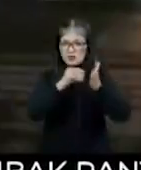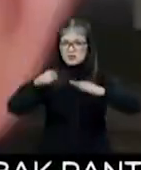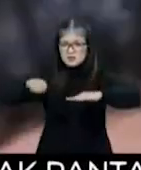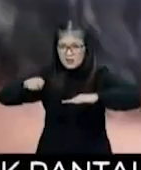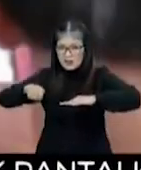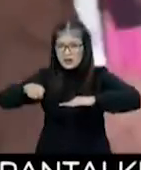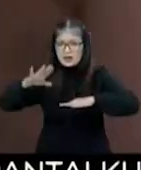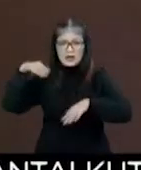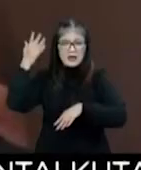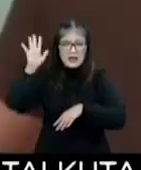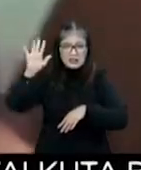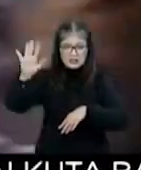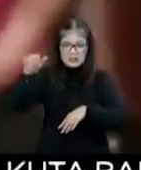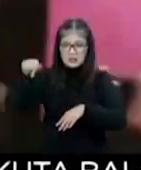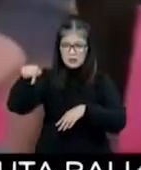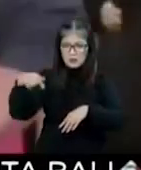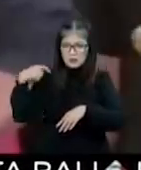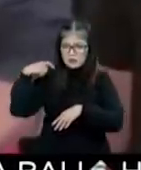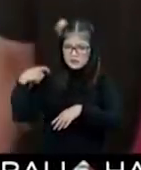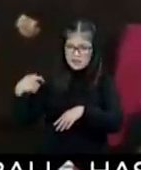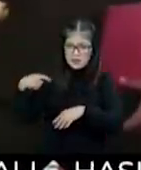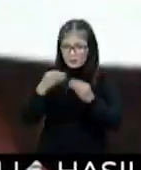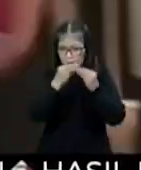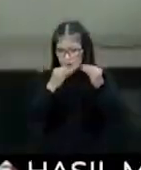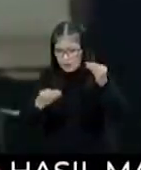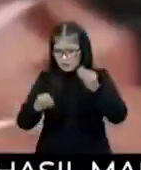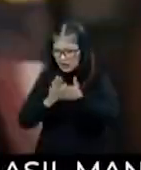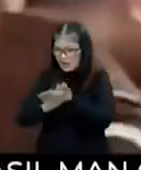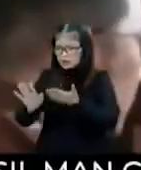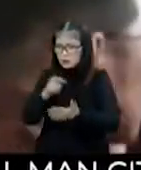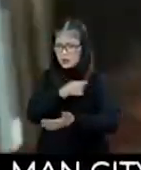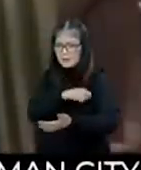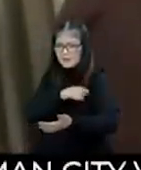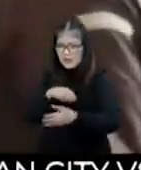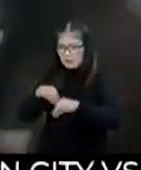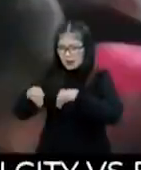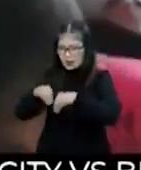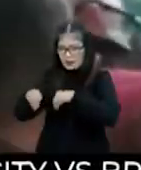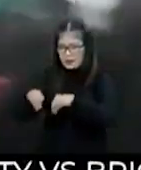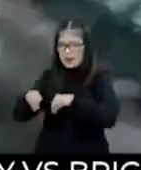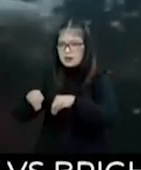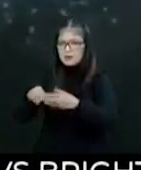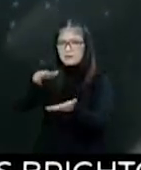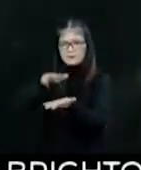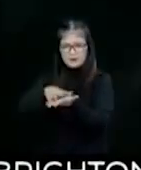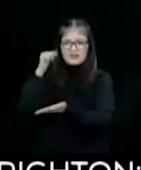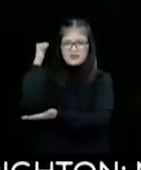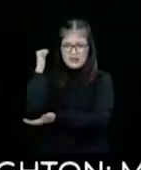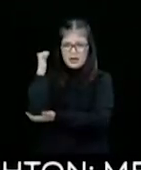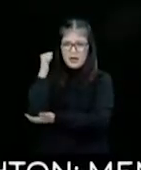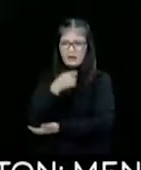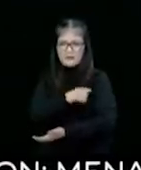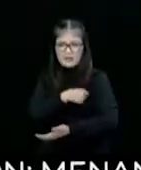Usai Dirjen Perdagangan Luar Negeri yang merupakan bawahannya ditetapkan sebagai tersangka, Menteri Perdagangan Muhammad Lutfi mendukung pengusutan kasus